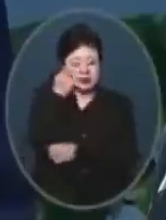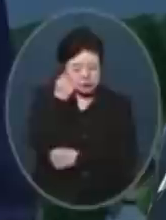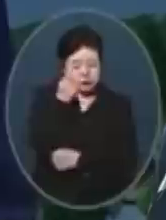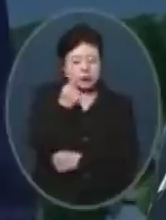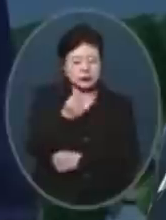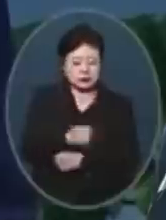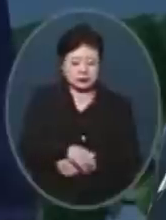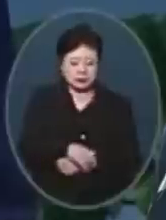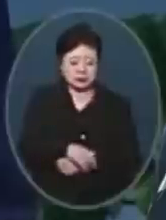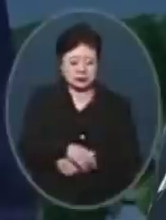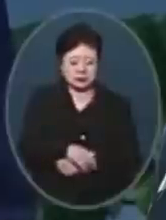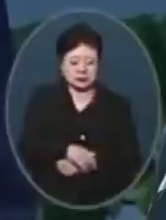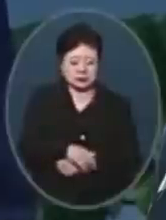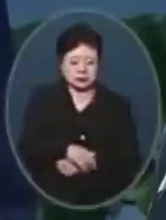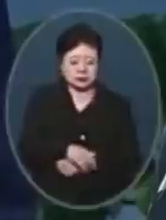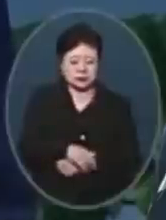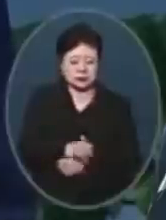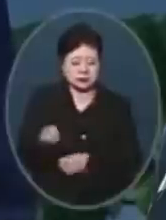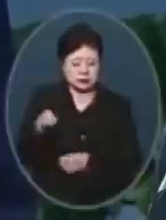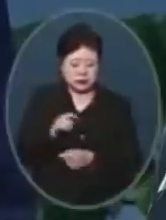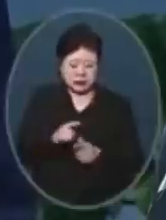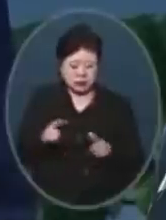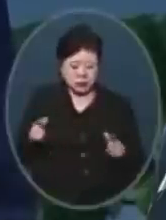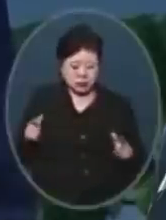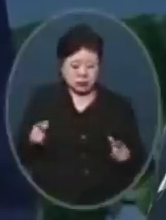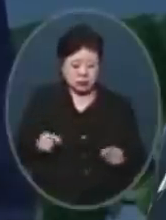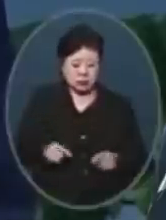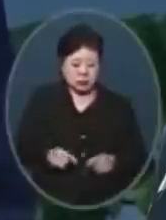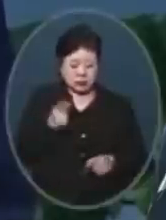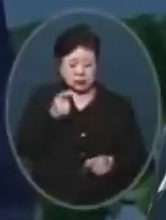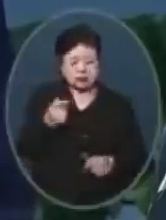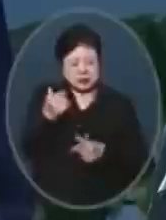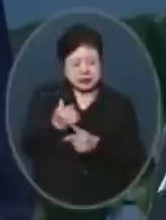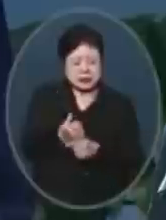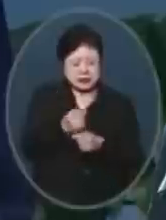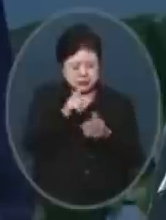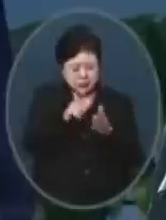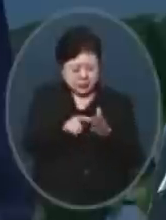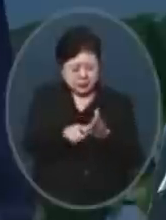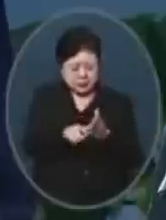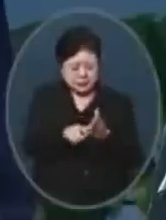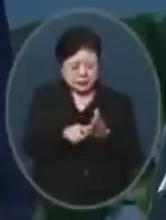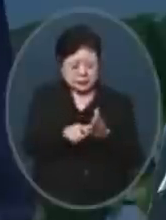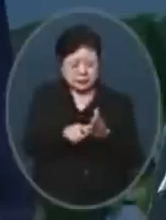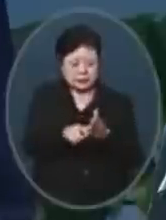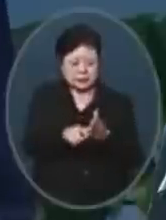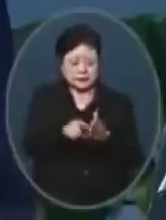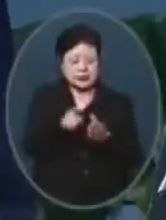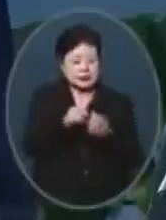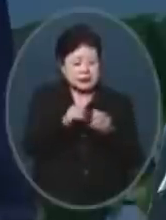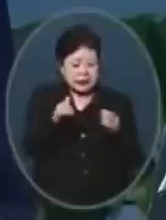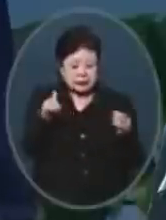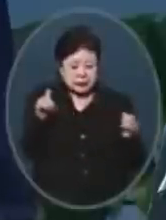근원을 잃어버리지 않고 구석에 붙잡고 있으면 그